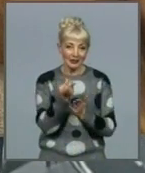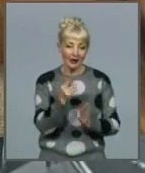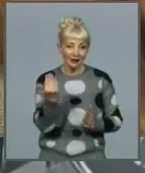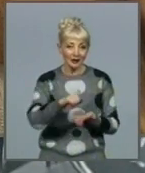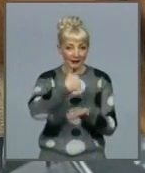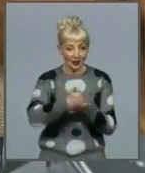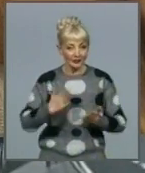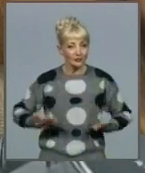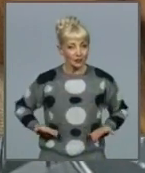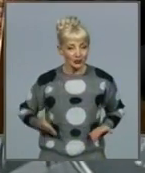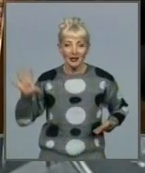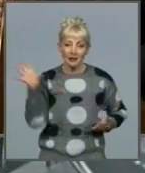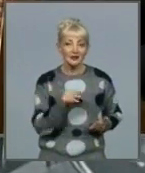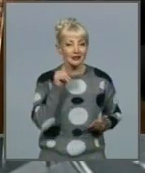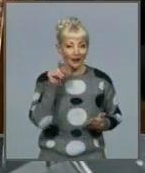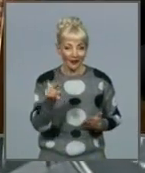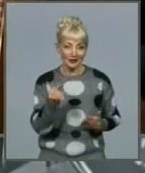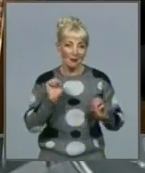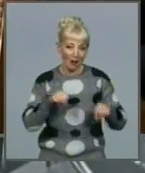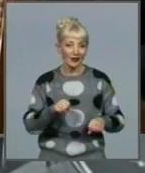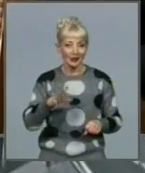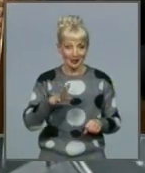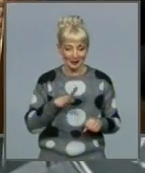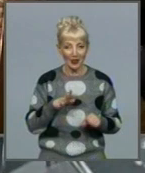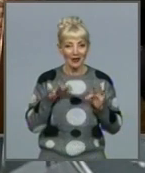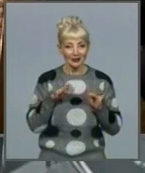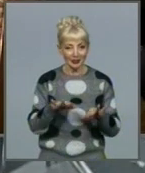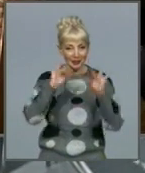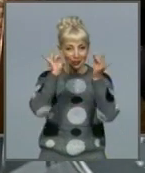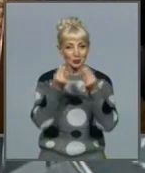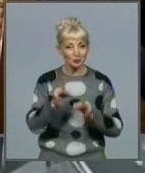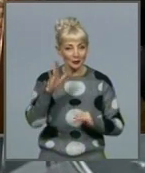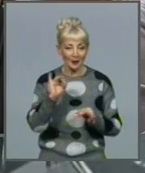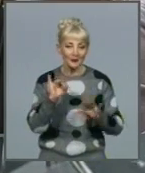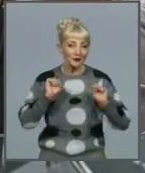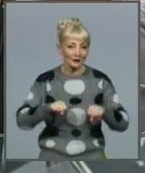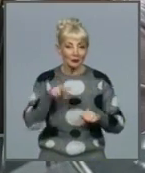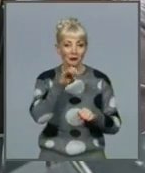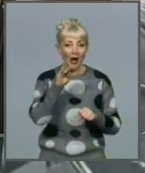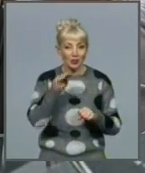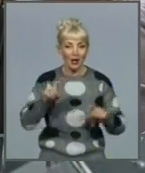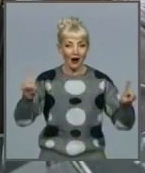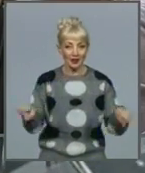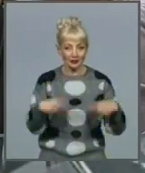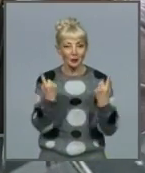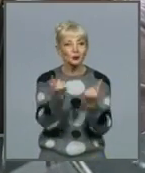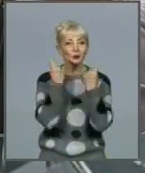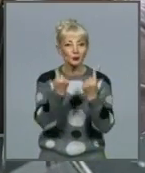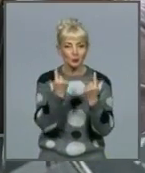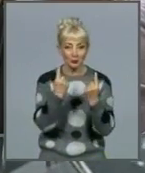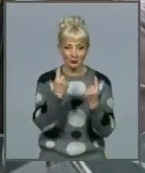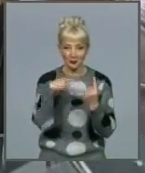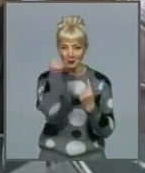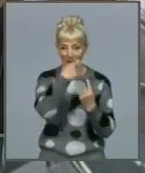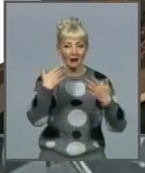вони цілком могли би стати діячами мистецтва. І, можливо, навіть організовувати масштабні персональні виставки. Але більшість